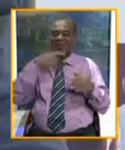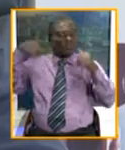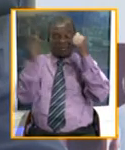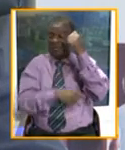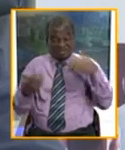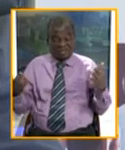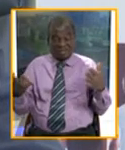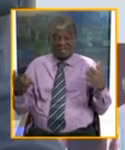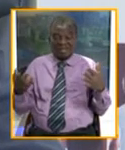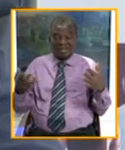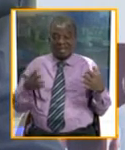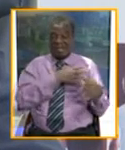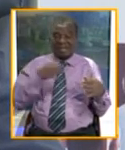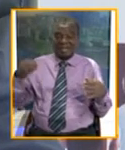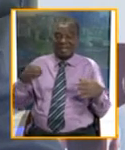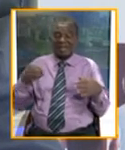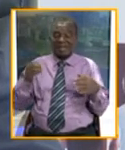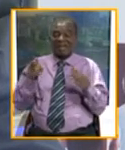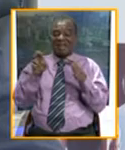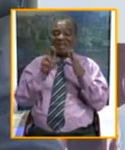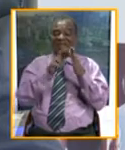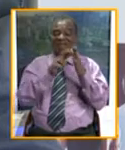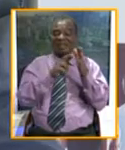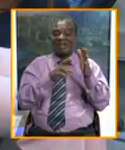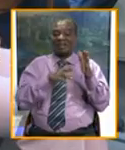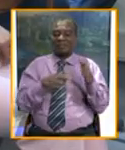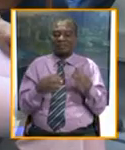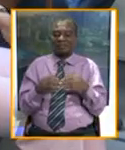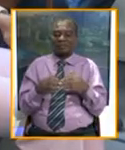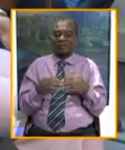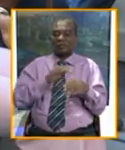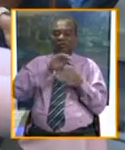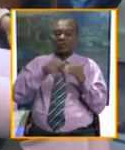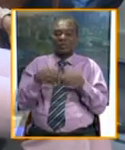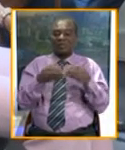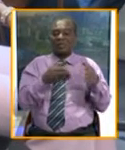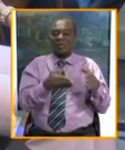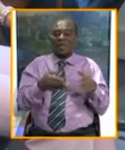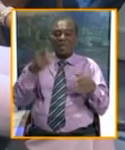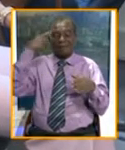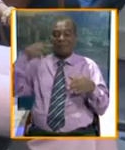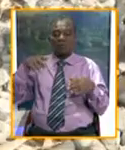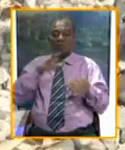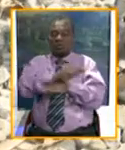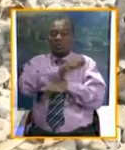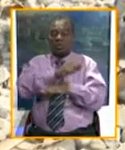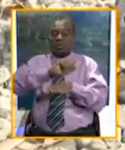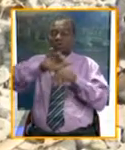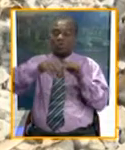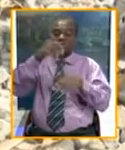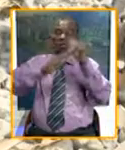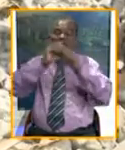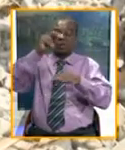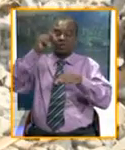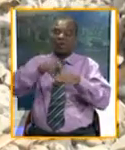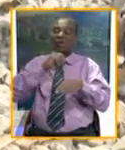nos lois et la réglementation en vigueur. Tout est mis en œuvre pour traquer les constructions illégales. Elles